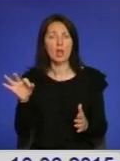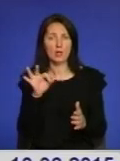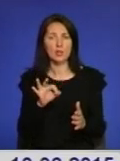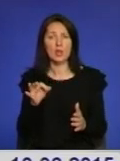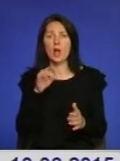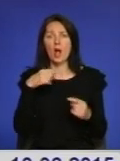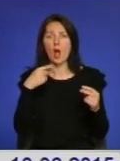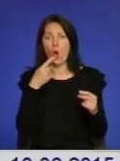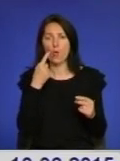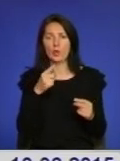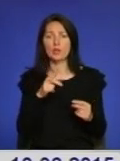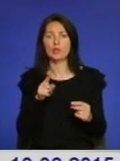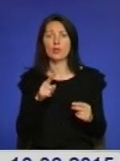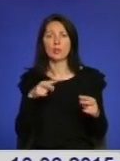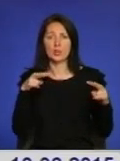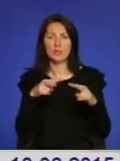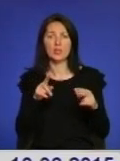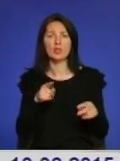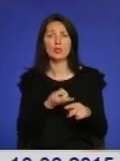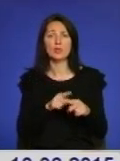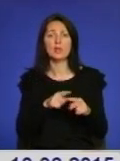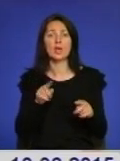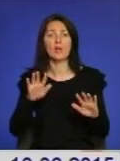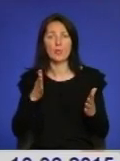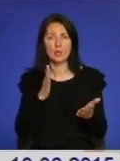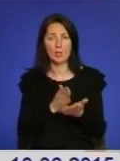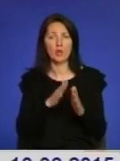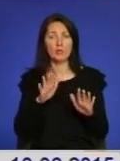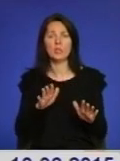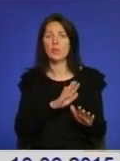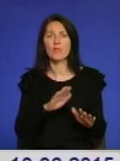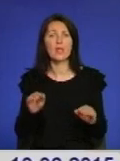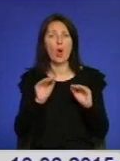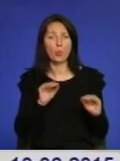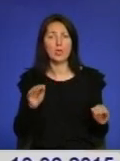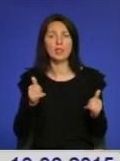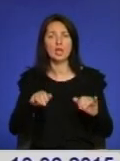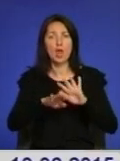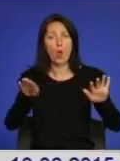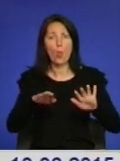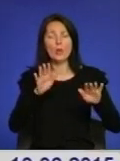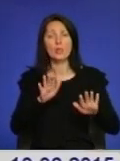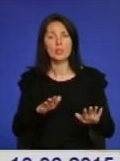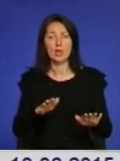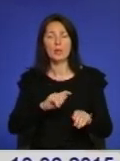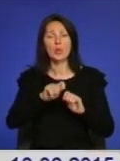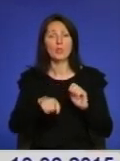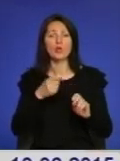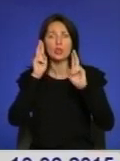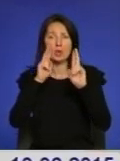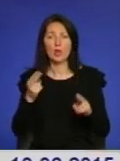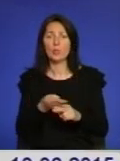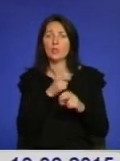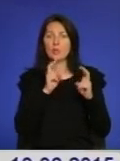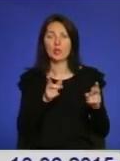що дані випадки мають місце в необладнаних для купання місцях, при порушенні правил безпечної поведінки на воді і